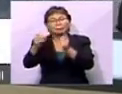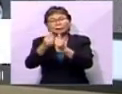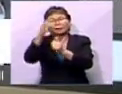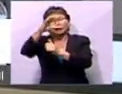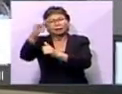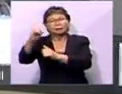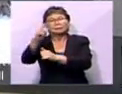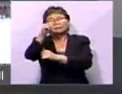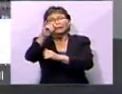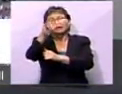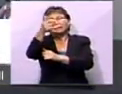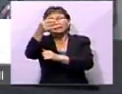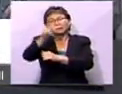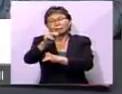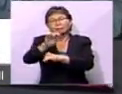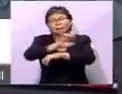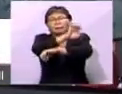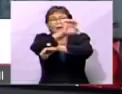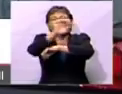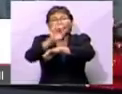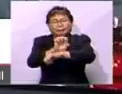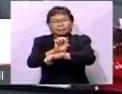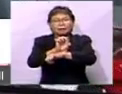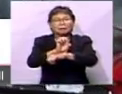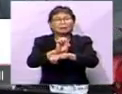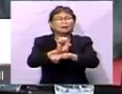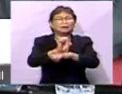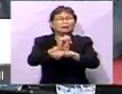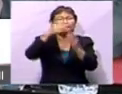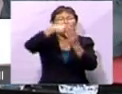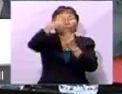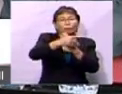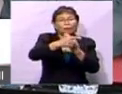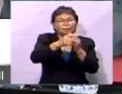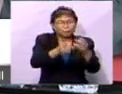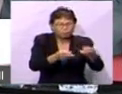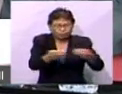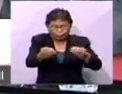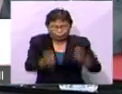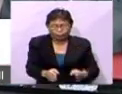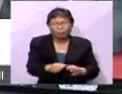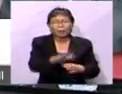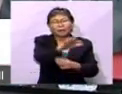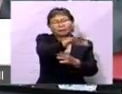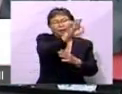Titan Empire Event Management Team yang dilantik